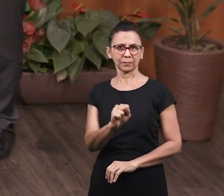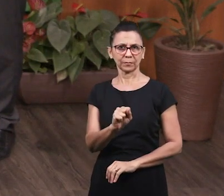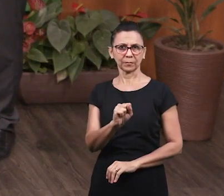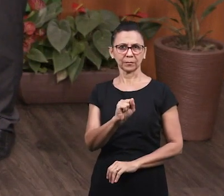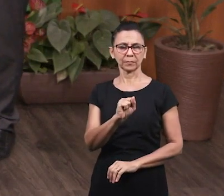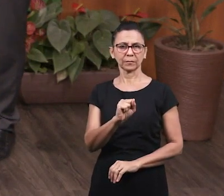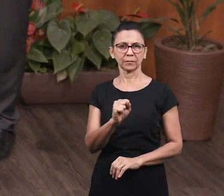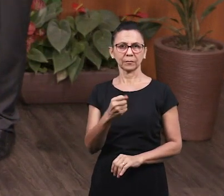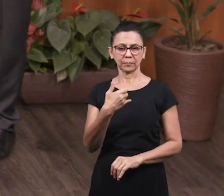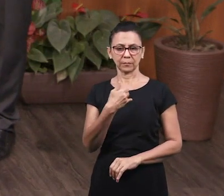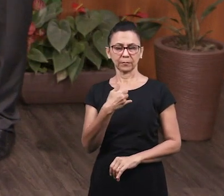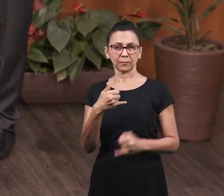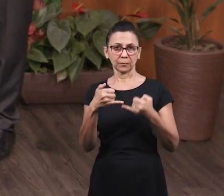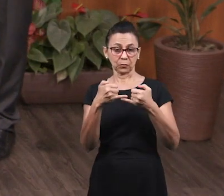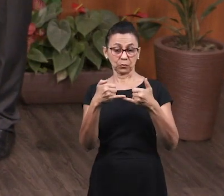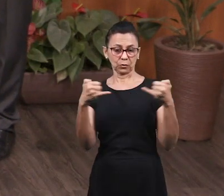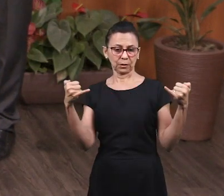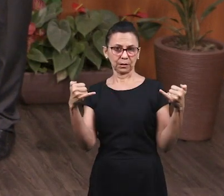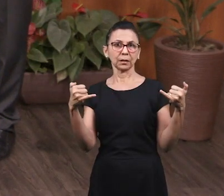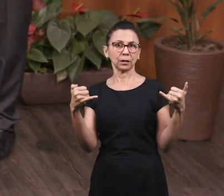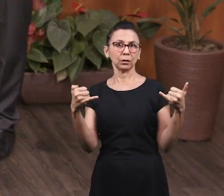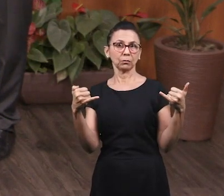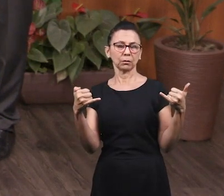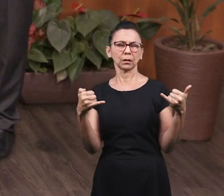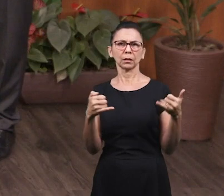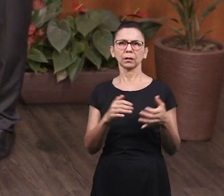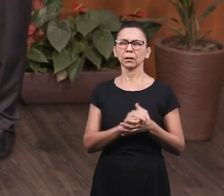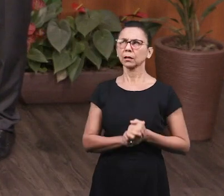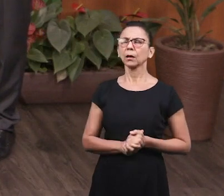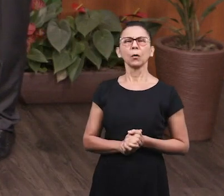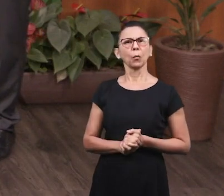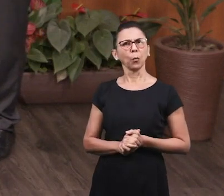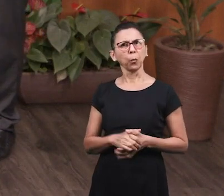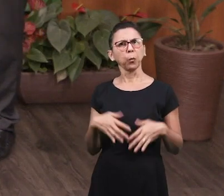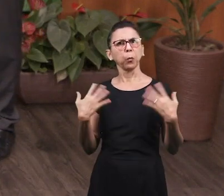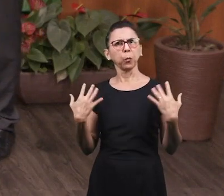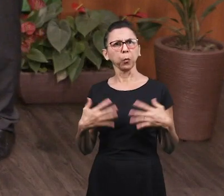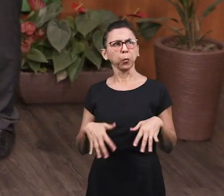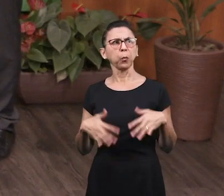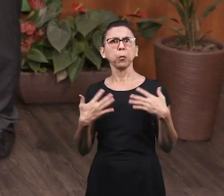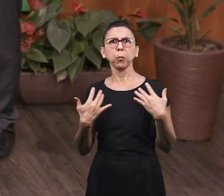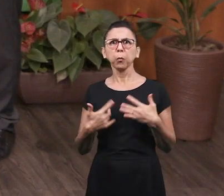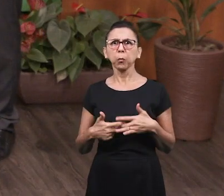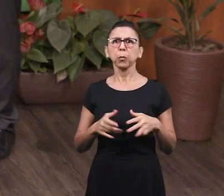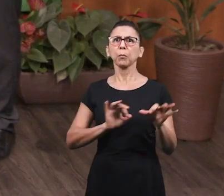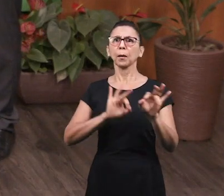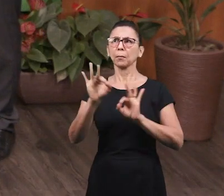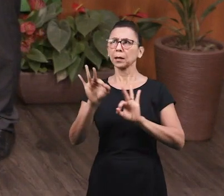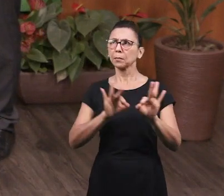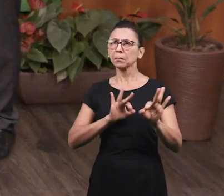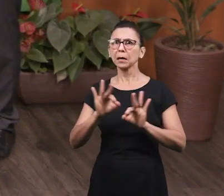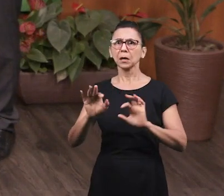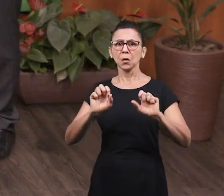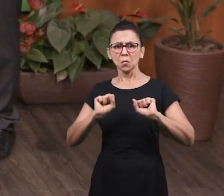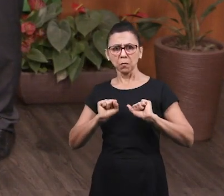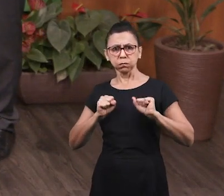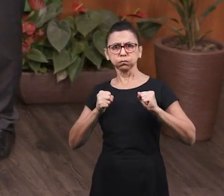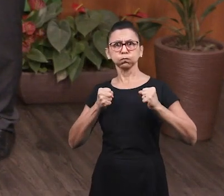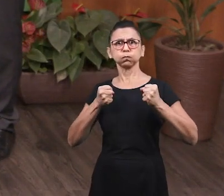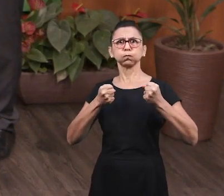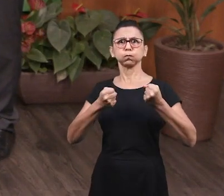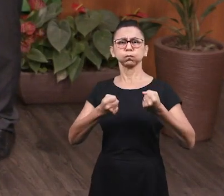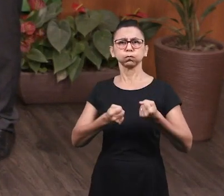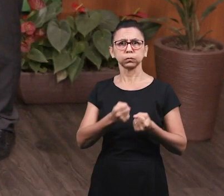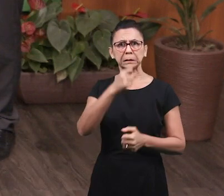lin, naturellement, pour préparer tout cela, il y avait beaucoup de travail. C'était un